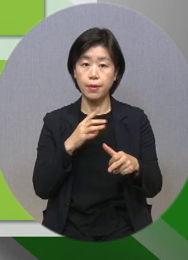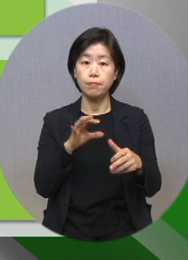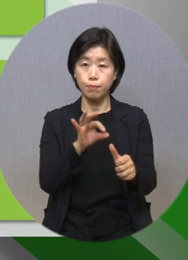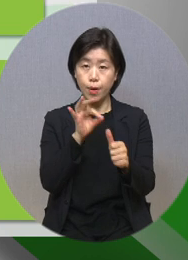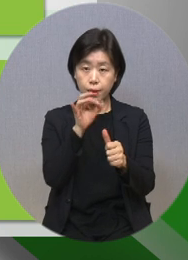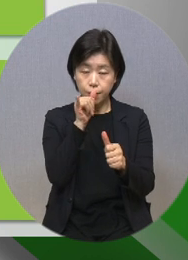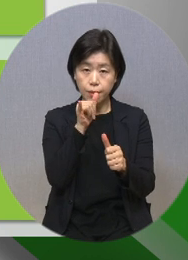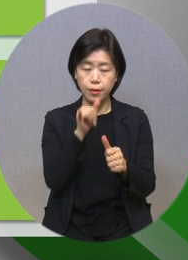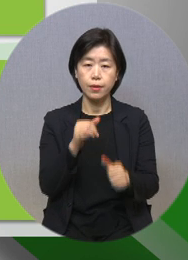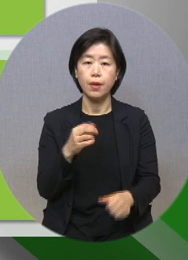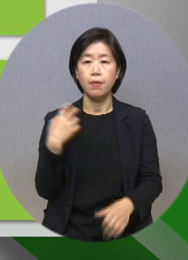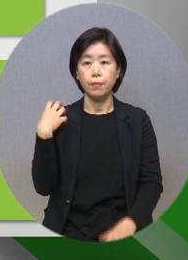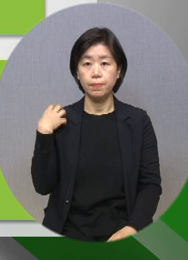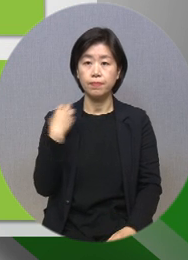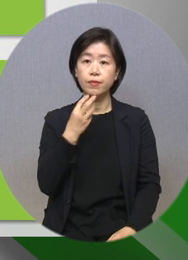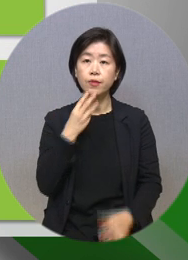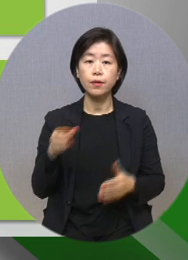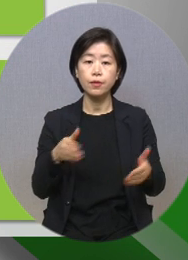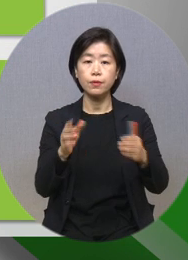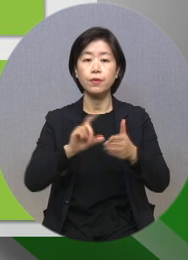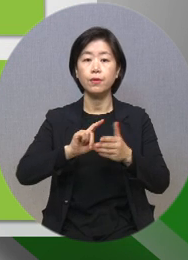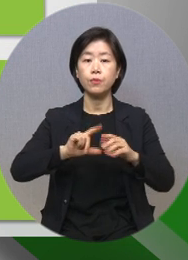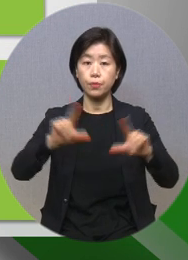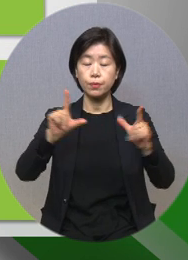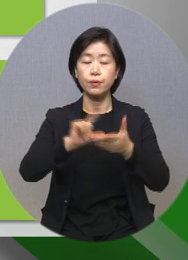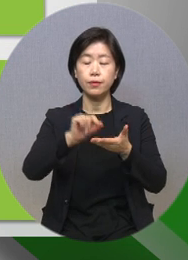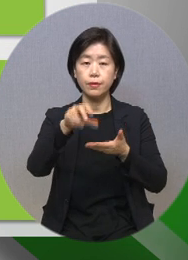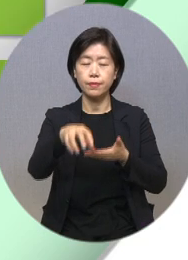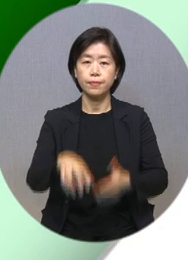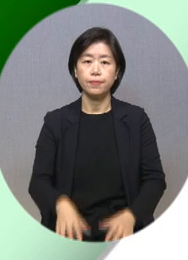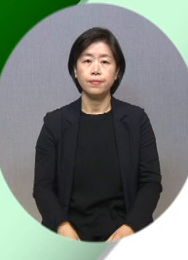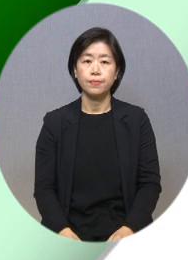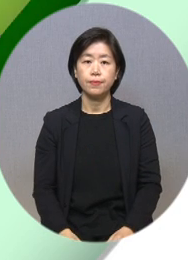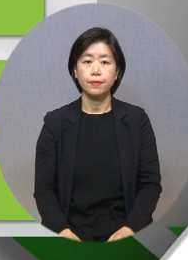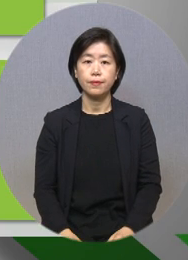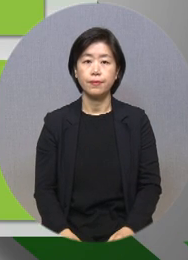장애인만 채용하며 담당 지사는 경기 동부지사입니다.